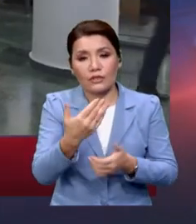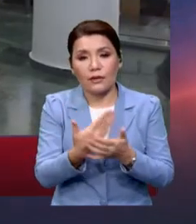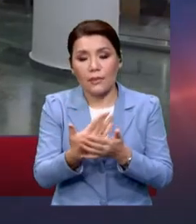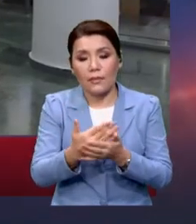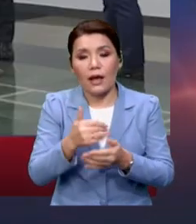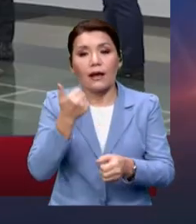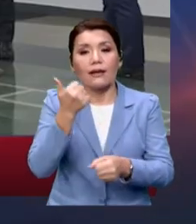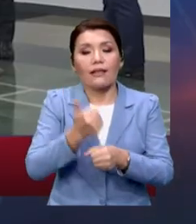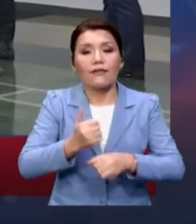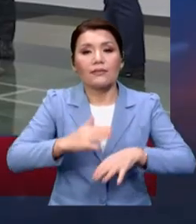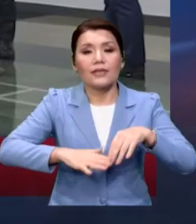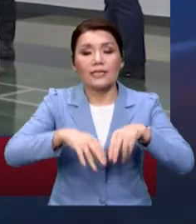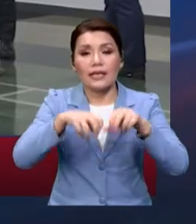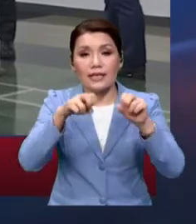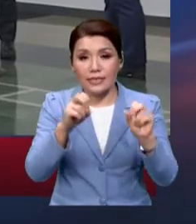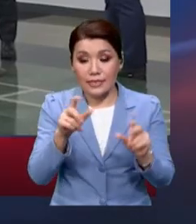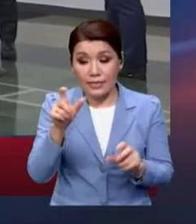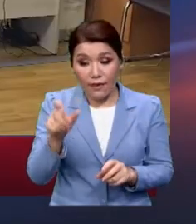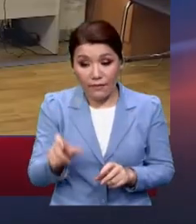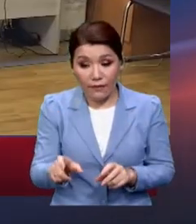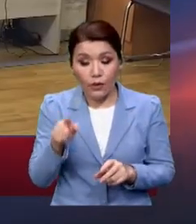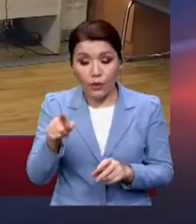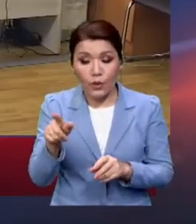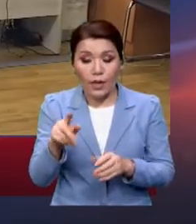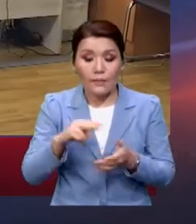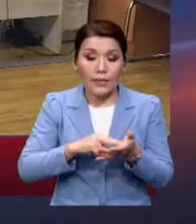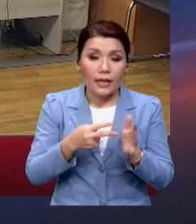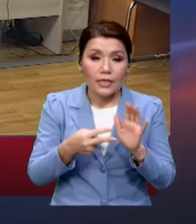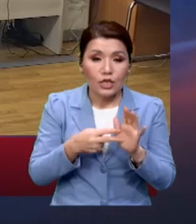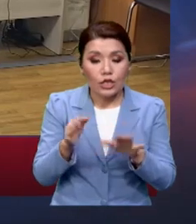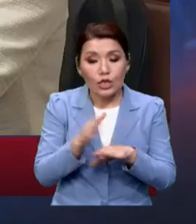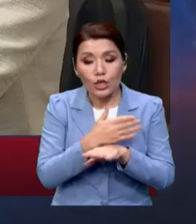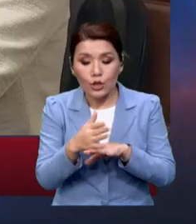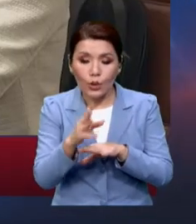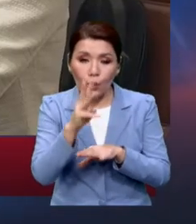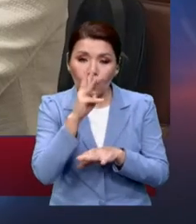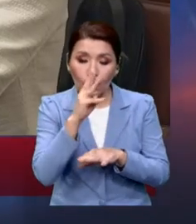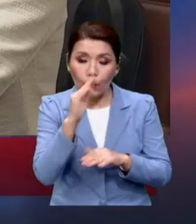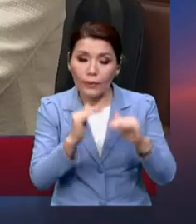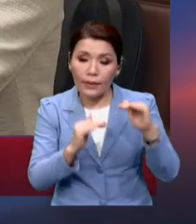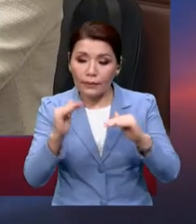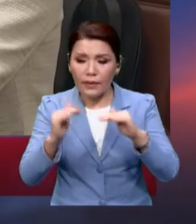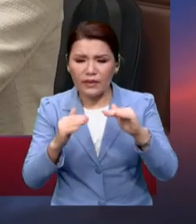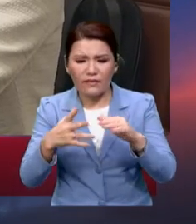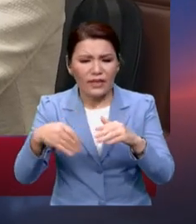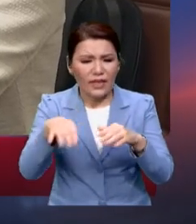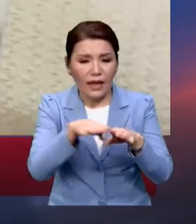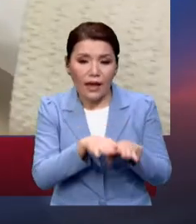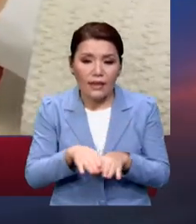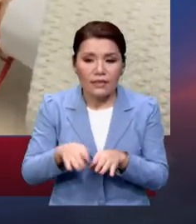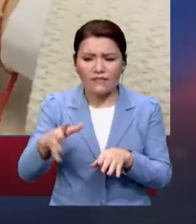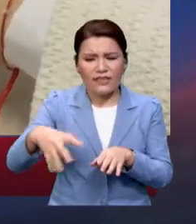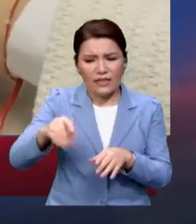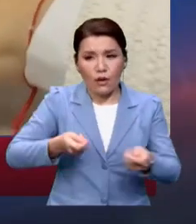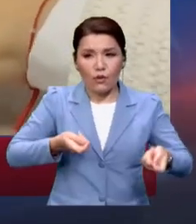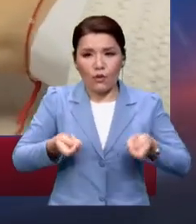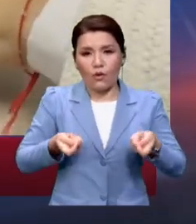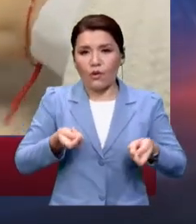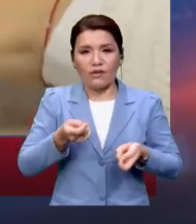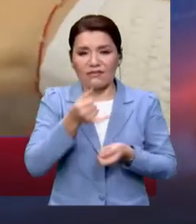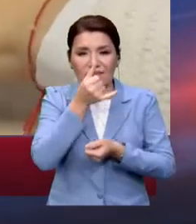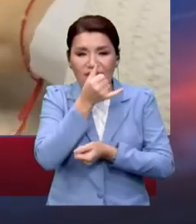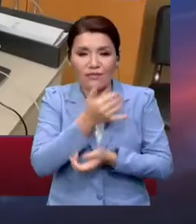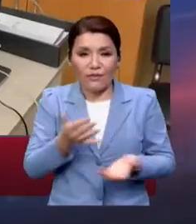у главных специалистов планируется деление по уровню зарплат, так как не все могут быть руководителями. Это,